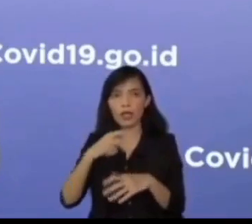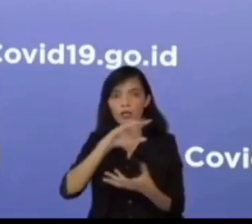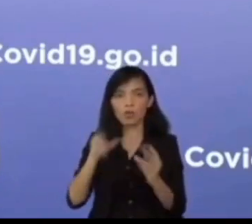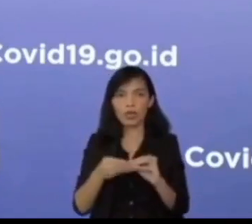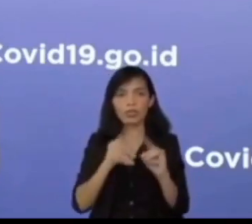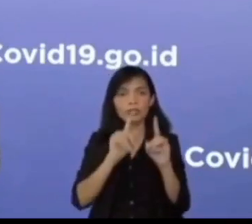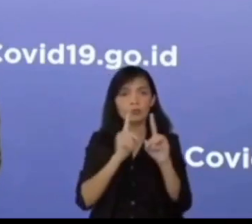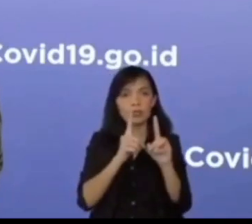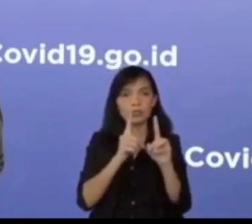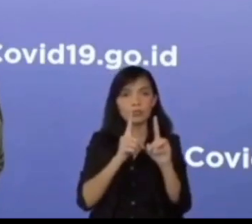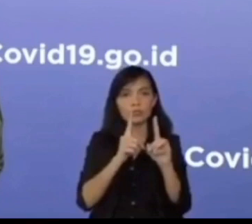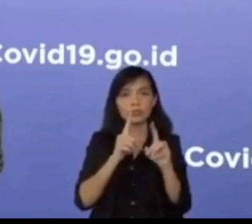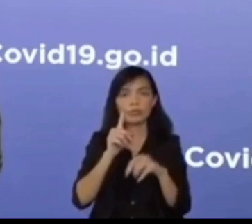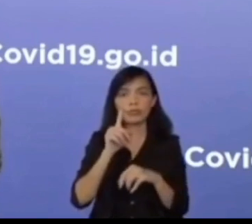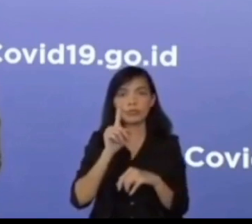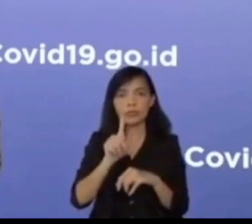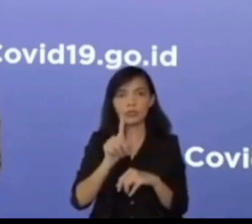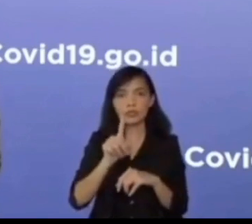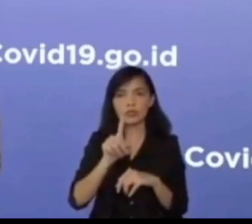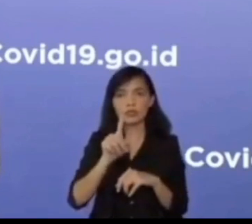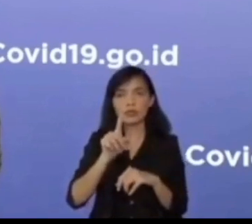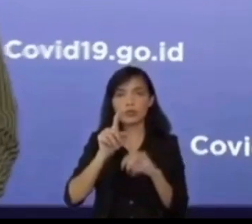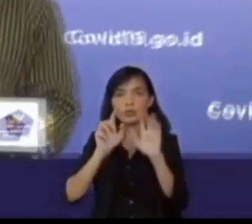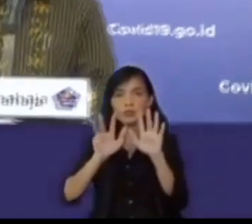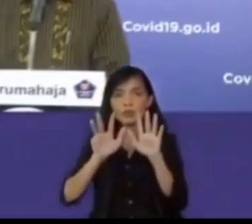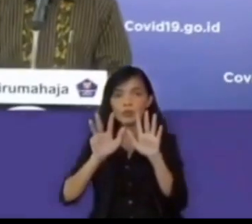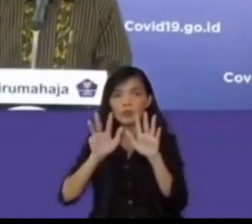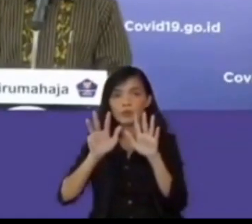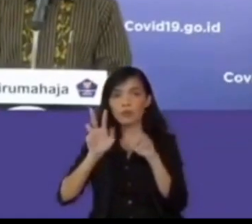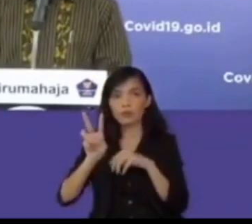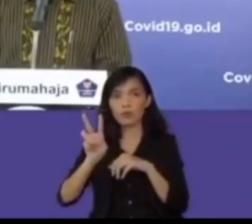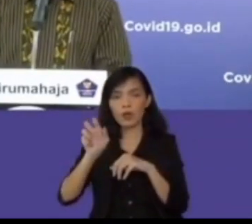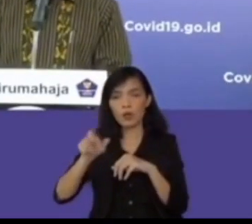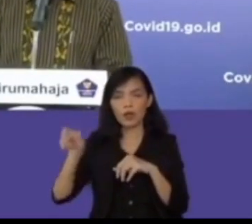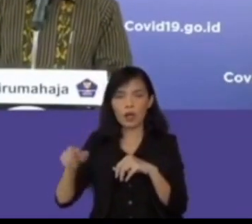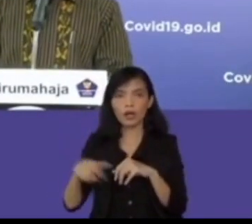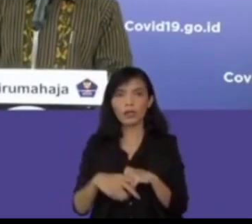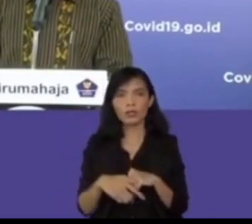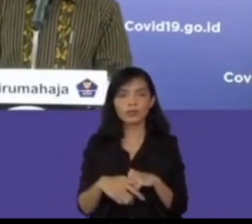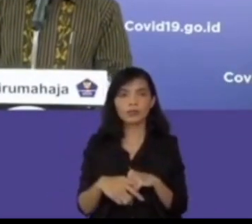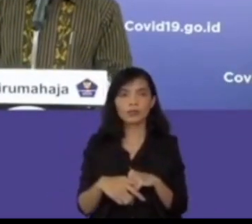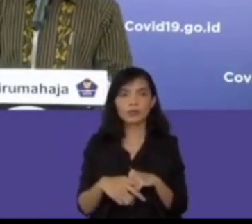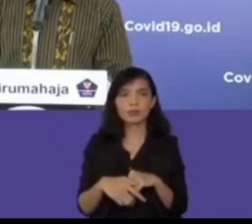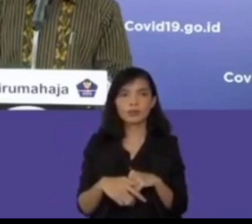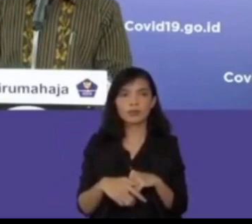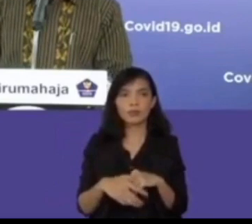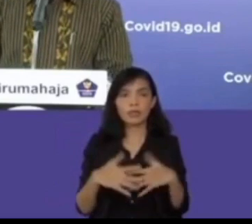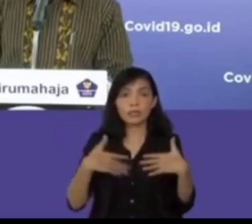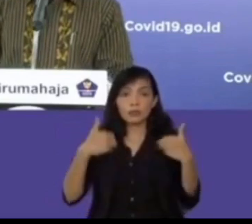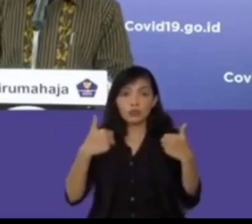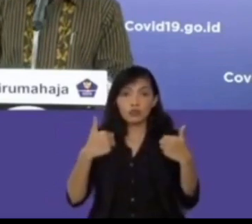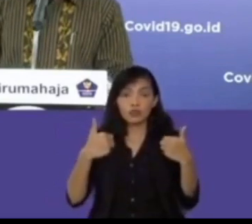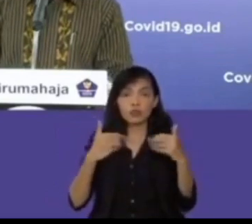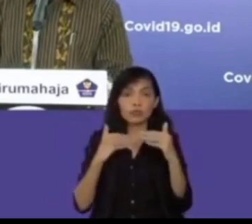tingginya perhatian masyarakat terhadap komunikasi pemerintah terkait perkembangan covert 19 yang masyarakat